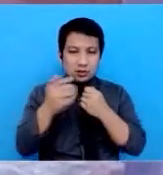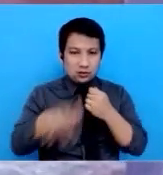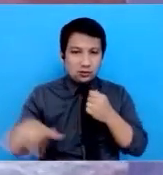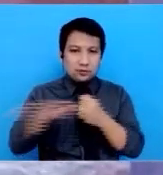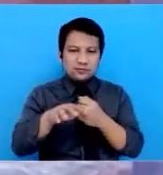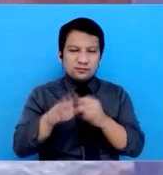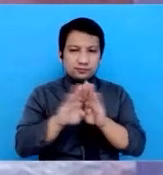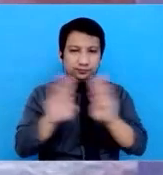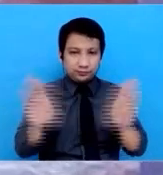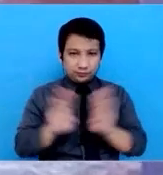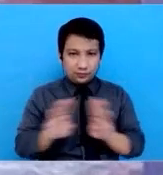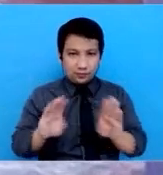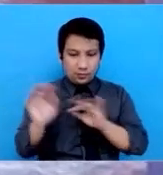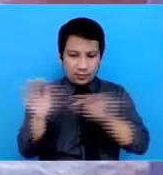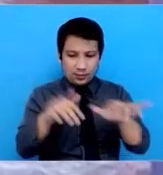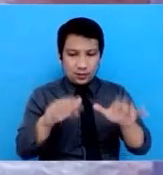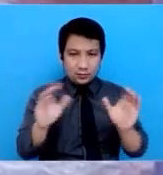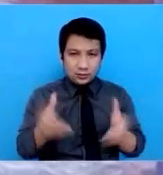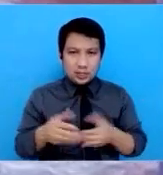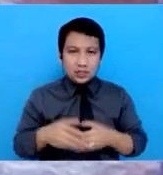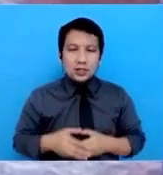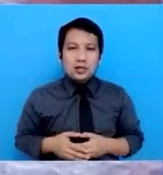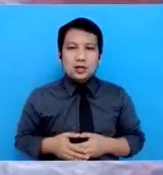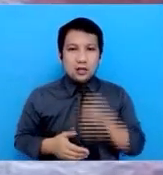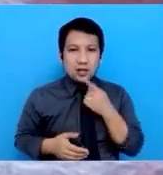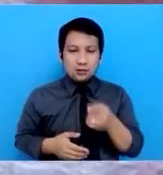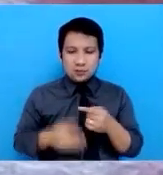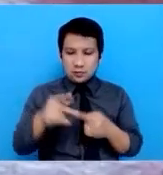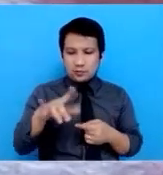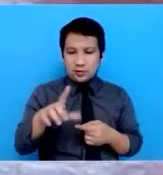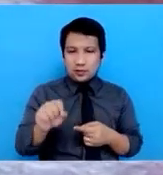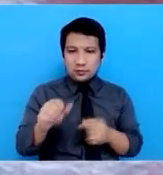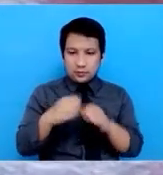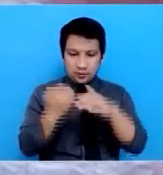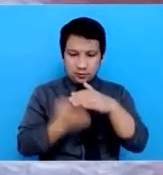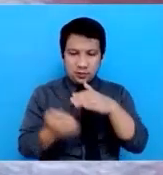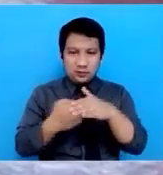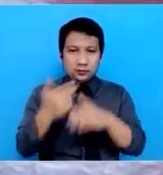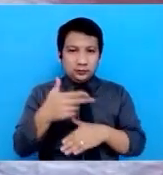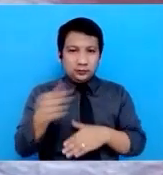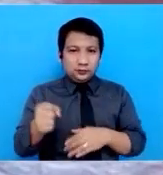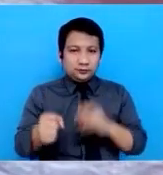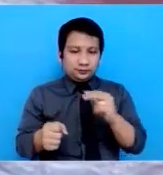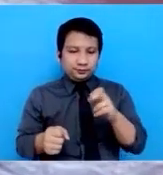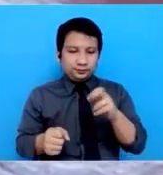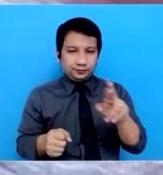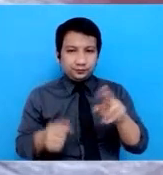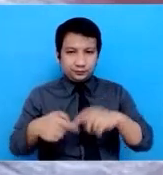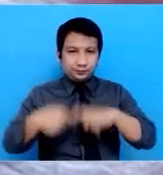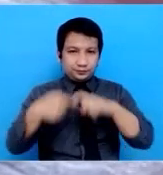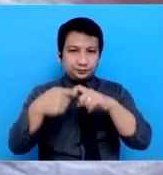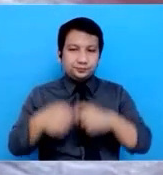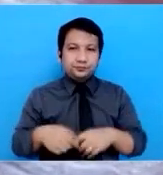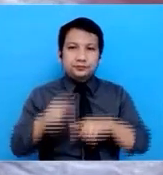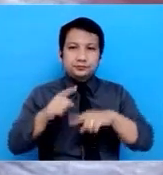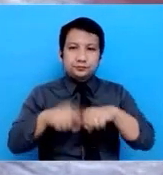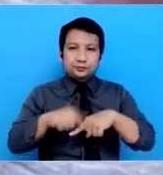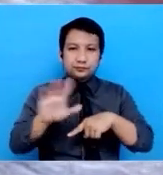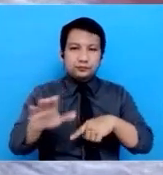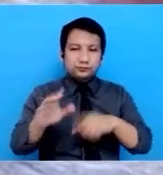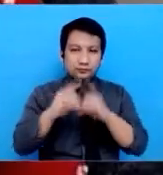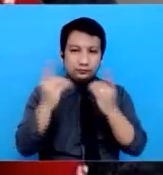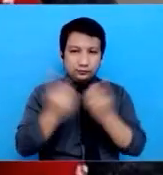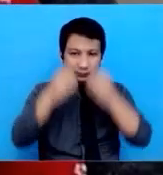pagbubukas ng face-to-face classes sa mga pilot elementary at high schools sa NCR. Depende sa advice ng Department of Health.